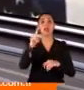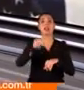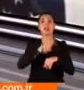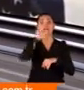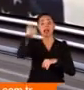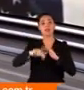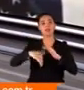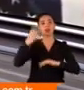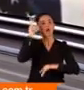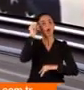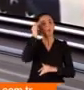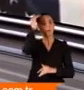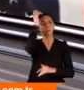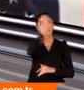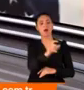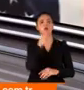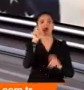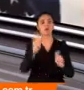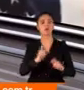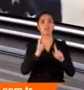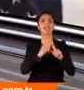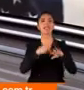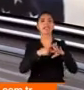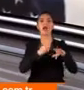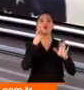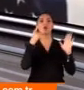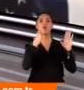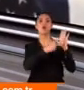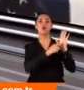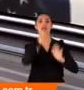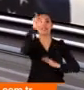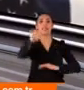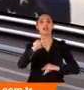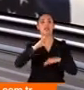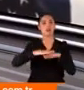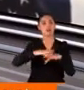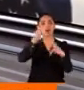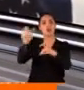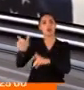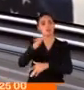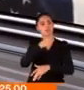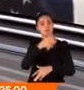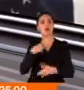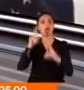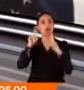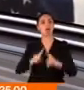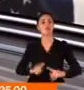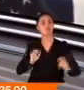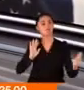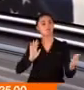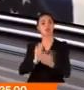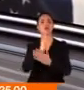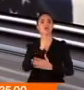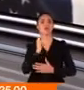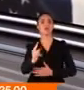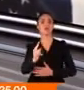Amerika Birleşik Devletleri Başkanı Joe Biden konuştu. DAEŞ'ı kastederek saldırıyı yapanların yerlerini biliyoruz, bedelini ağır ödeyecekler